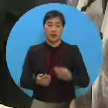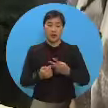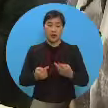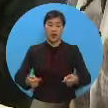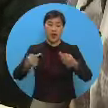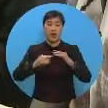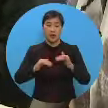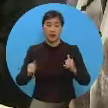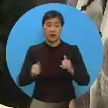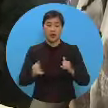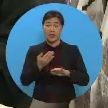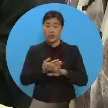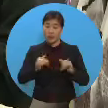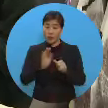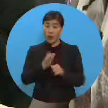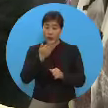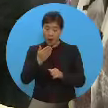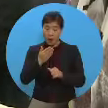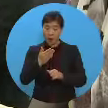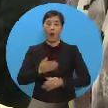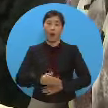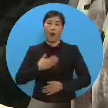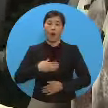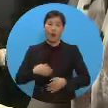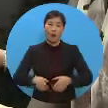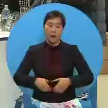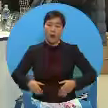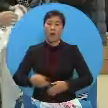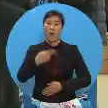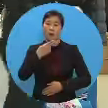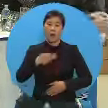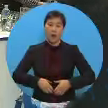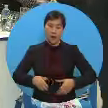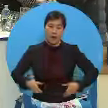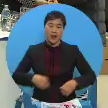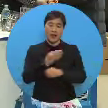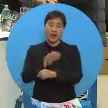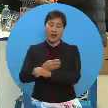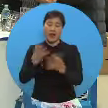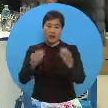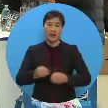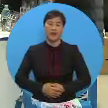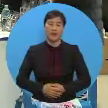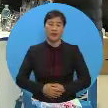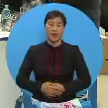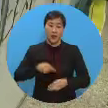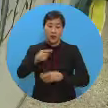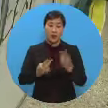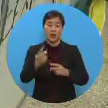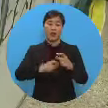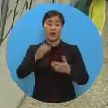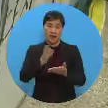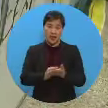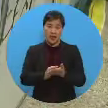도청에 들른 주민들은 이웃을 도울 수 있다는 생각에 망설임 없이 지갑을 엽니다. 시중보다 싼 가격에 물건을 살 수 있을 뿐